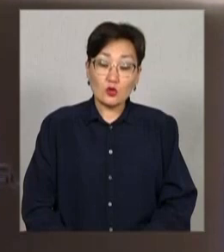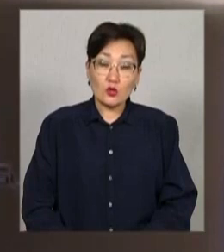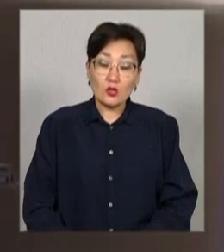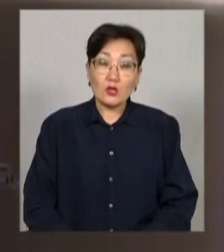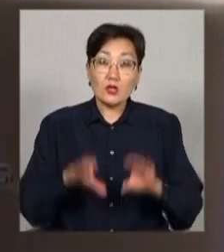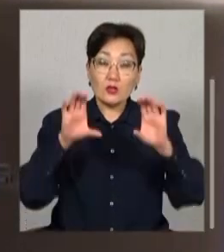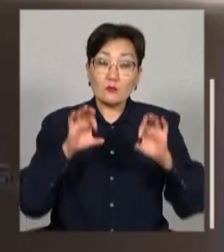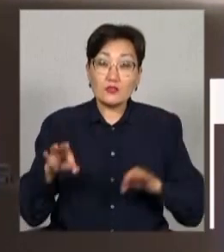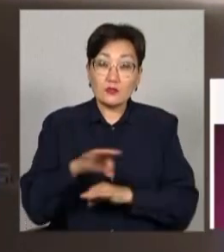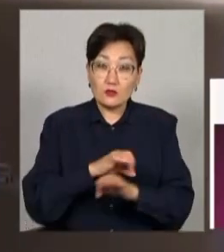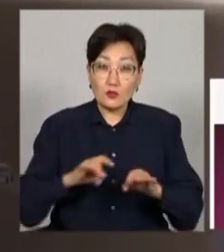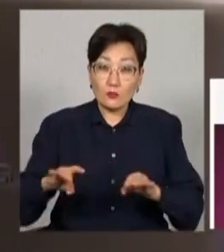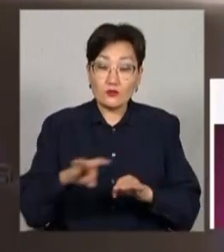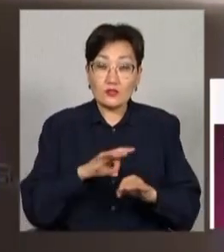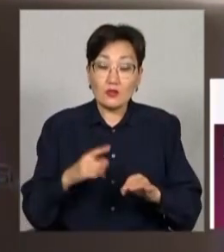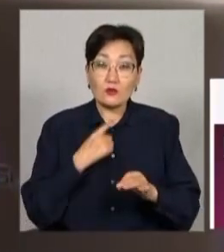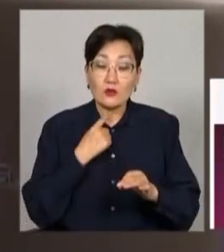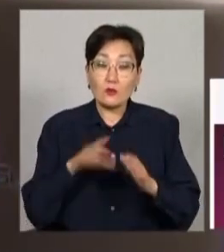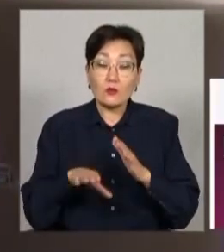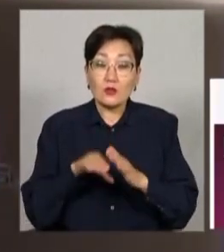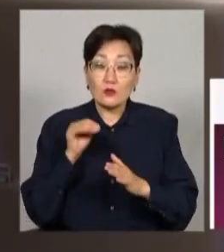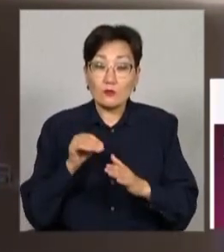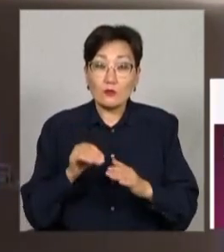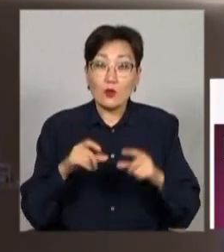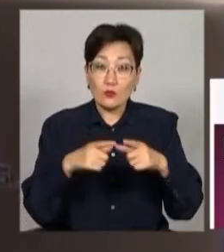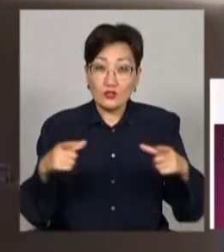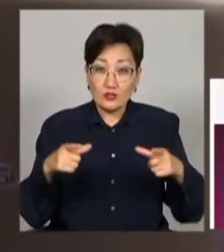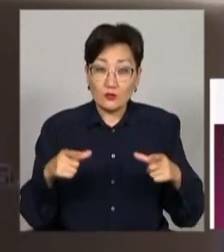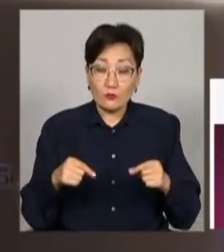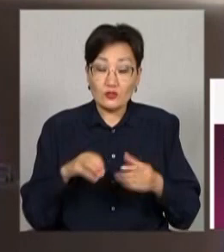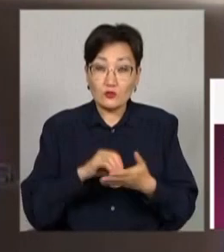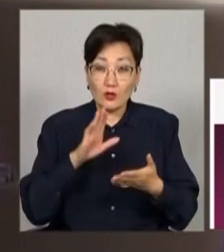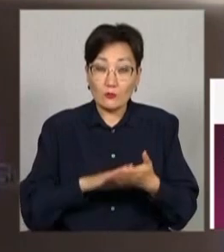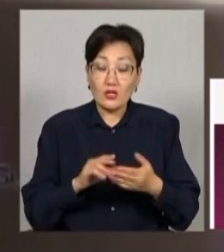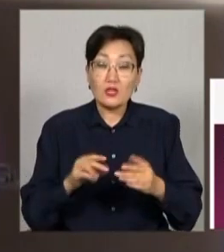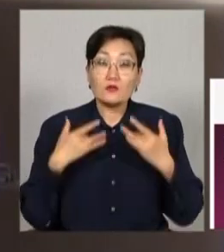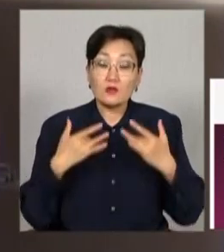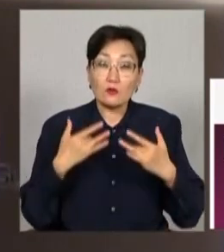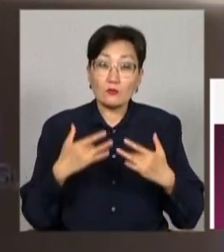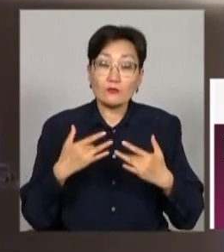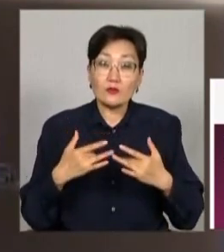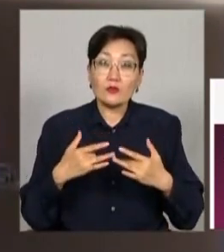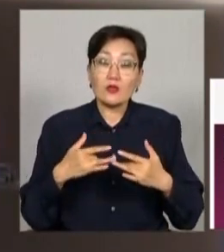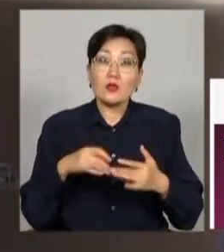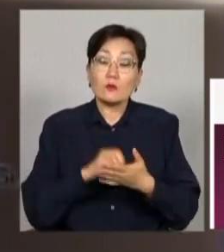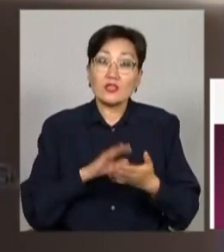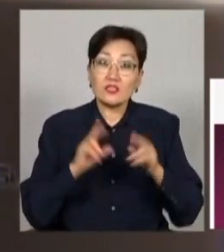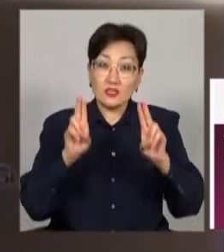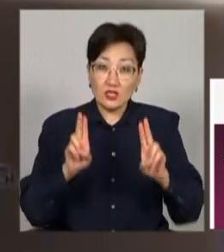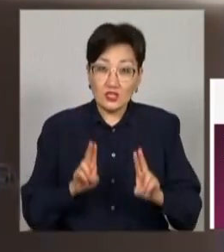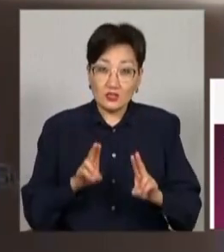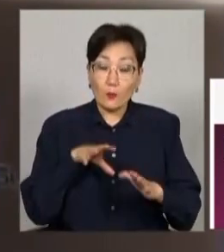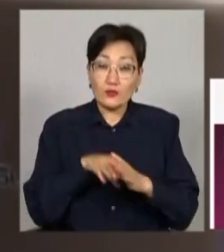Заң жобасы республикалық референдум өткізу кезінде бюллетендерге қойылатын талаптарды регламенттейтін ережені